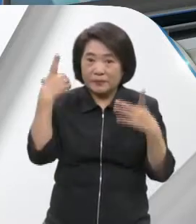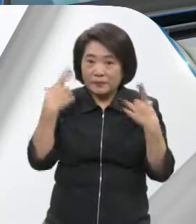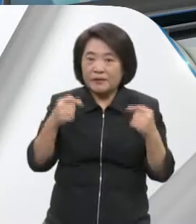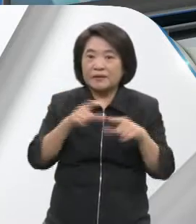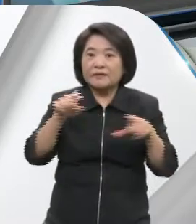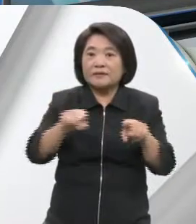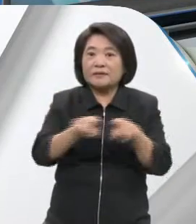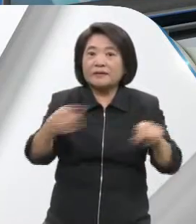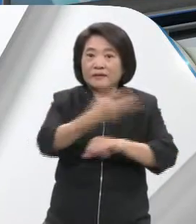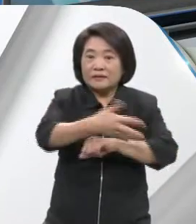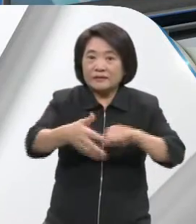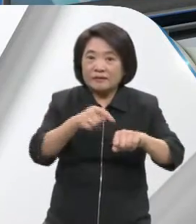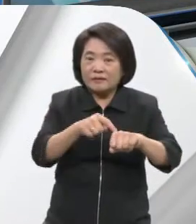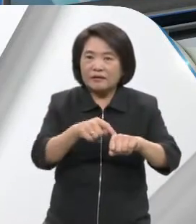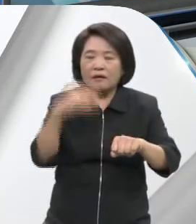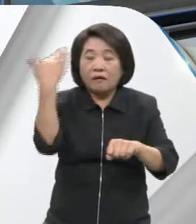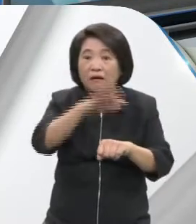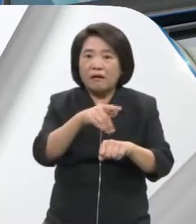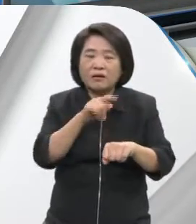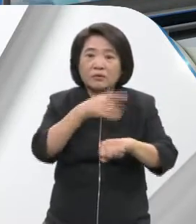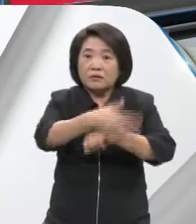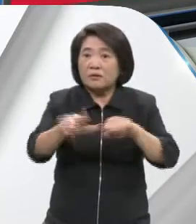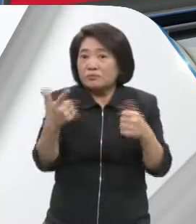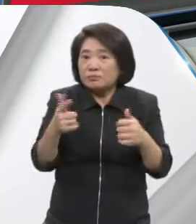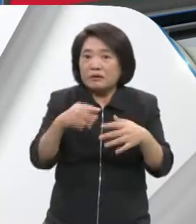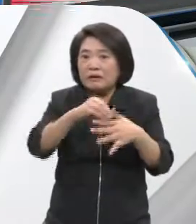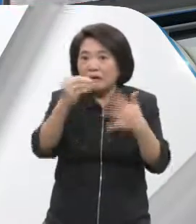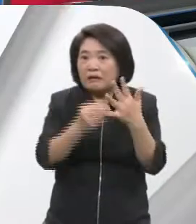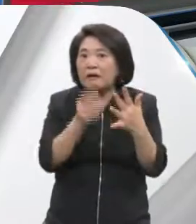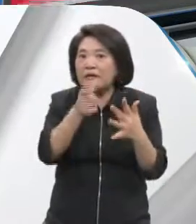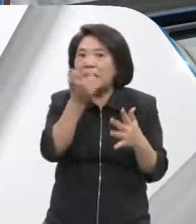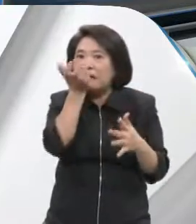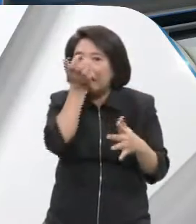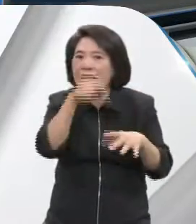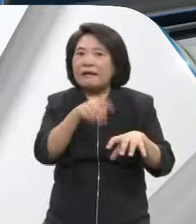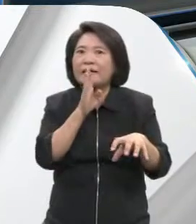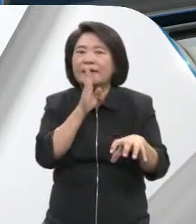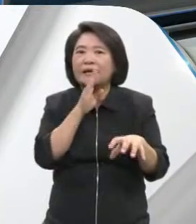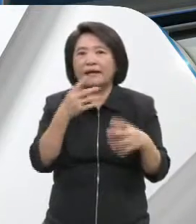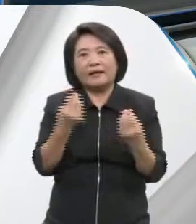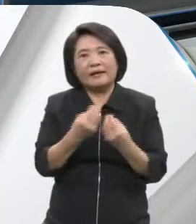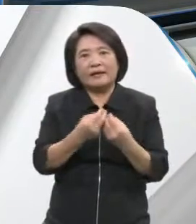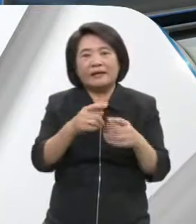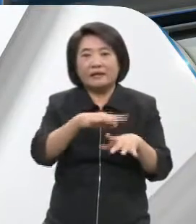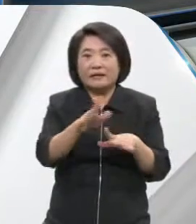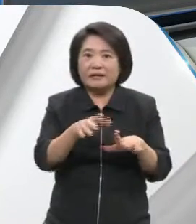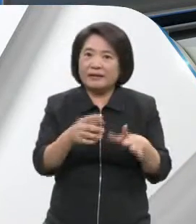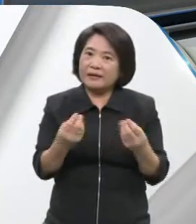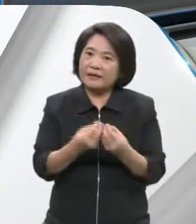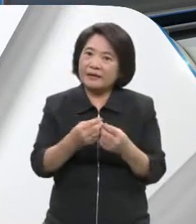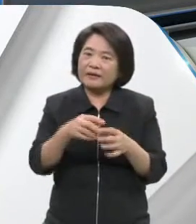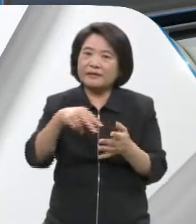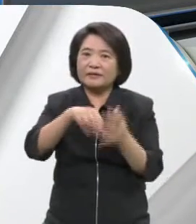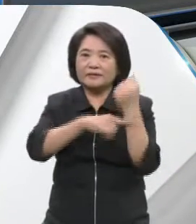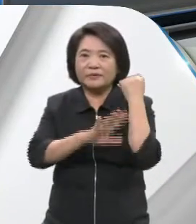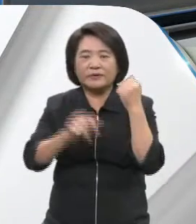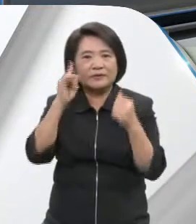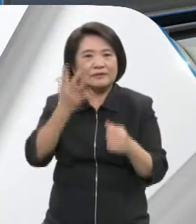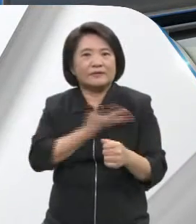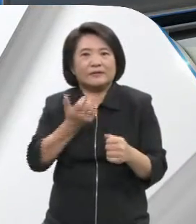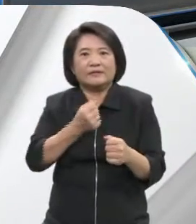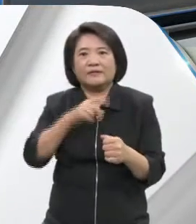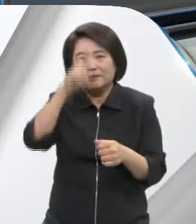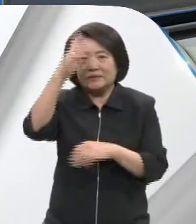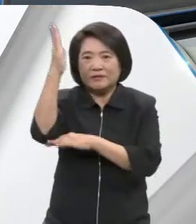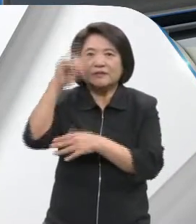你只虫仔云当中，乌龟咧大片朵竟然本爱发变成岩礁，诸多危礁的结果，超级的位都挡不满，